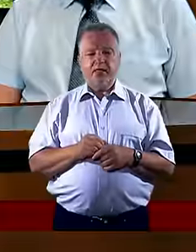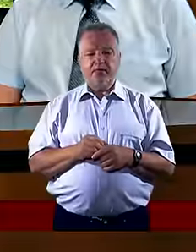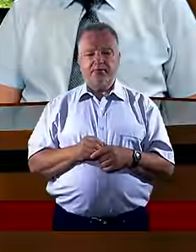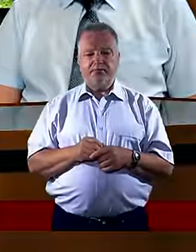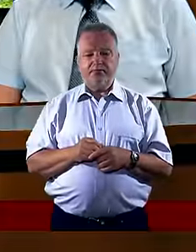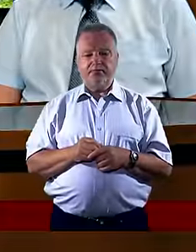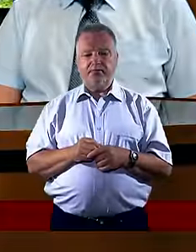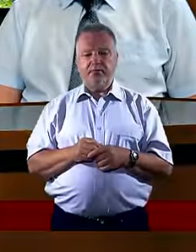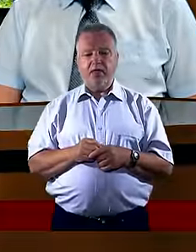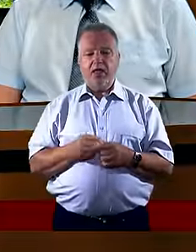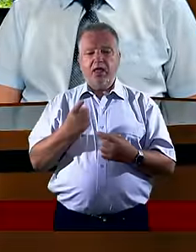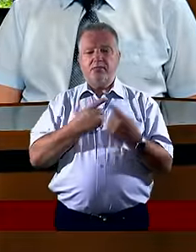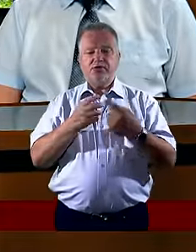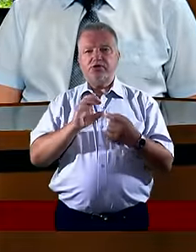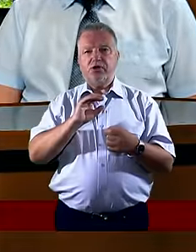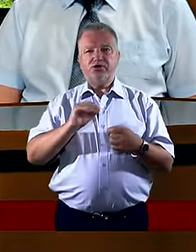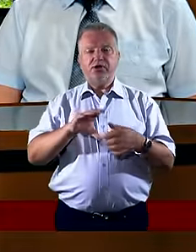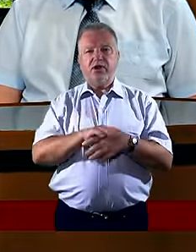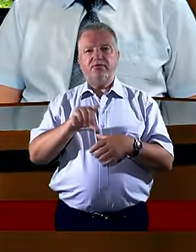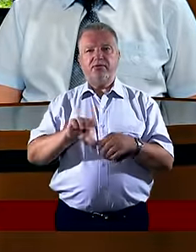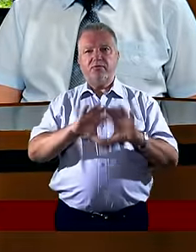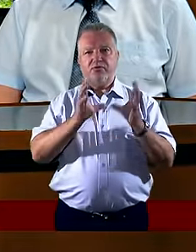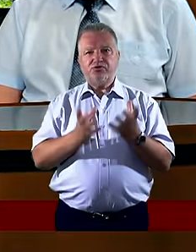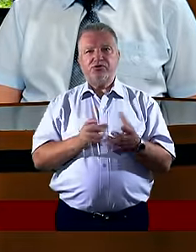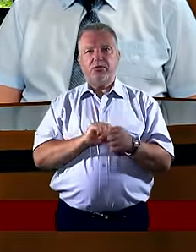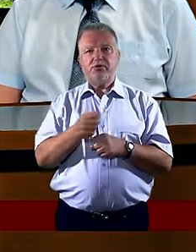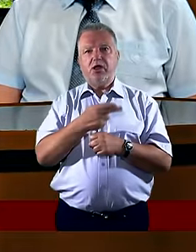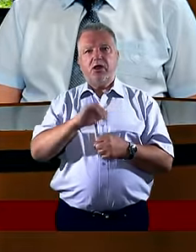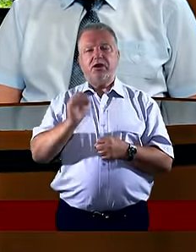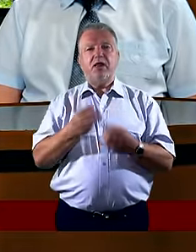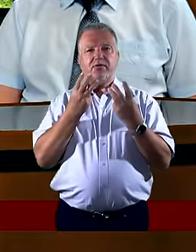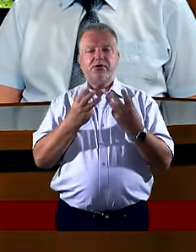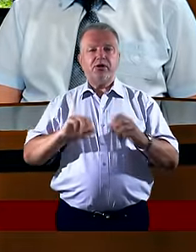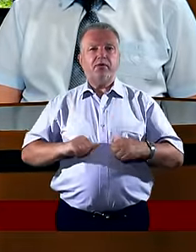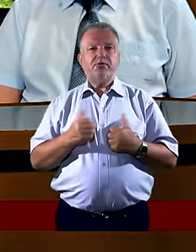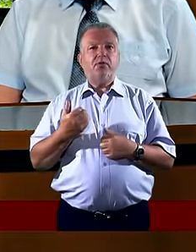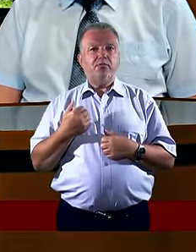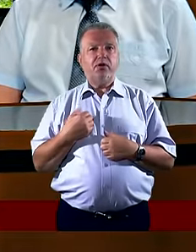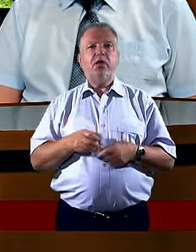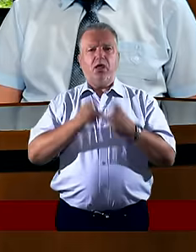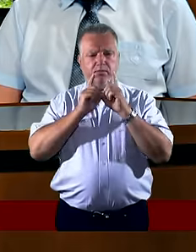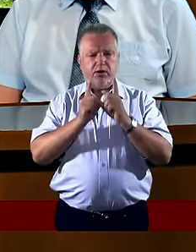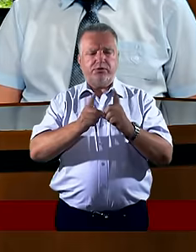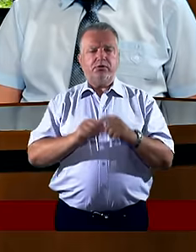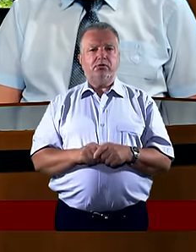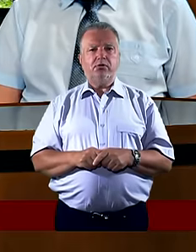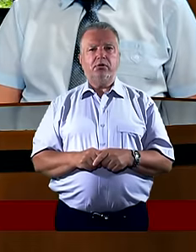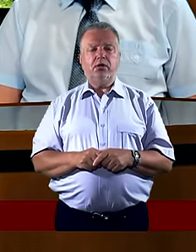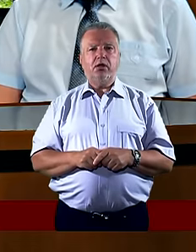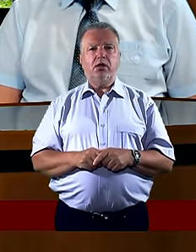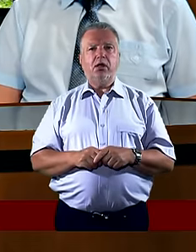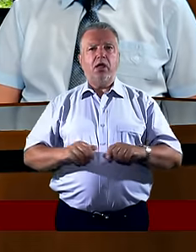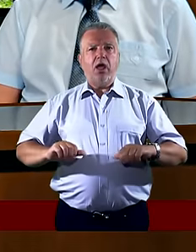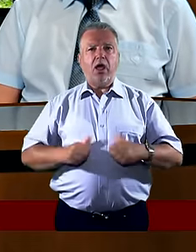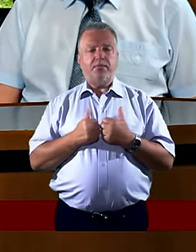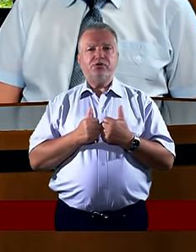się narażali na różne niebezpieczeństwa. Ja myślę, że w tym wszystkim najważniejsze to jest to, żebyśmy byli autentyczni w tym, co mówimy.